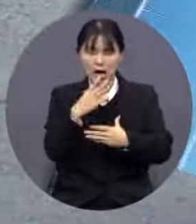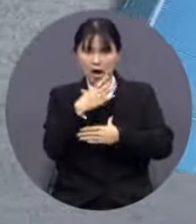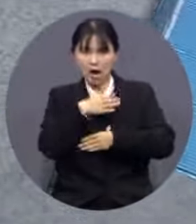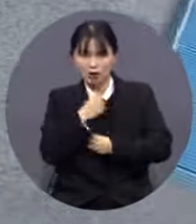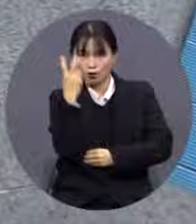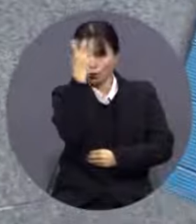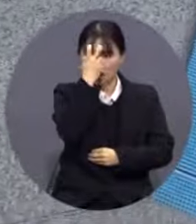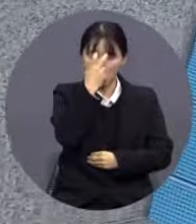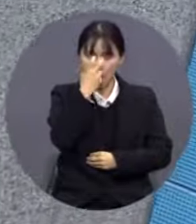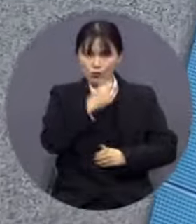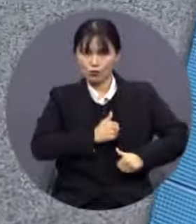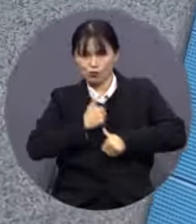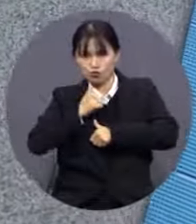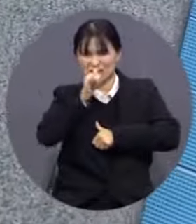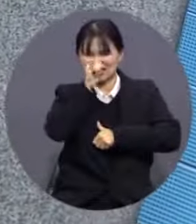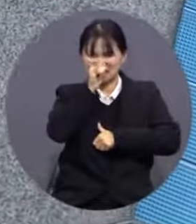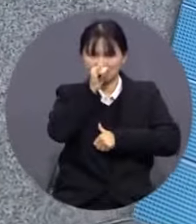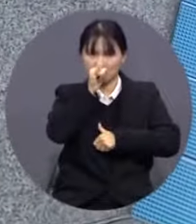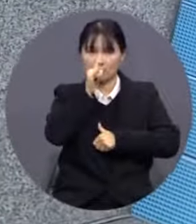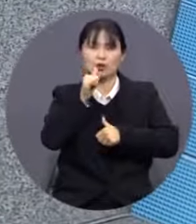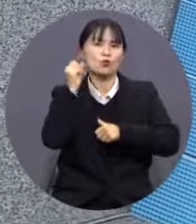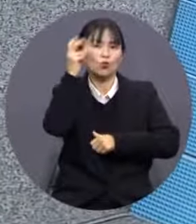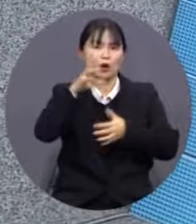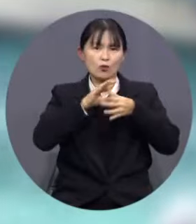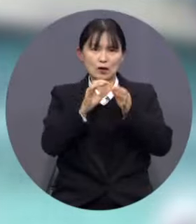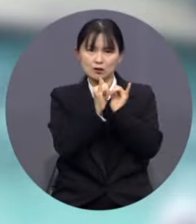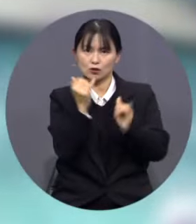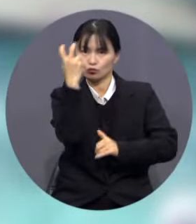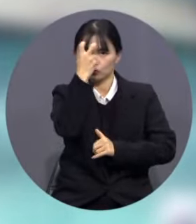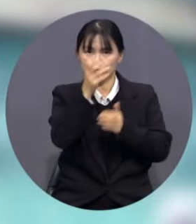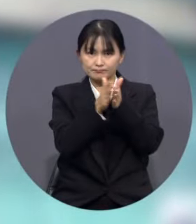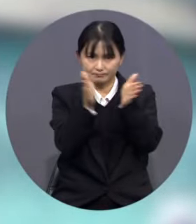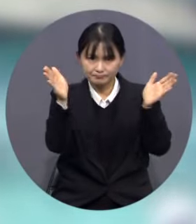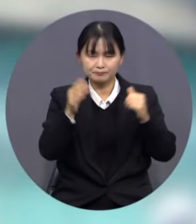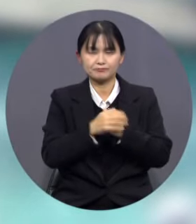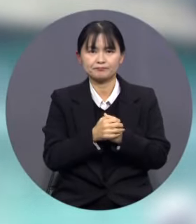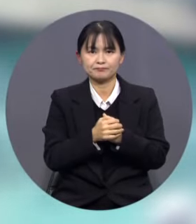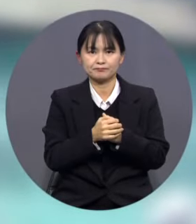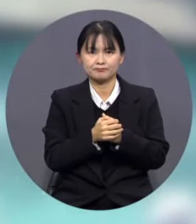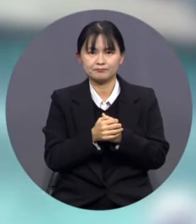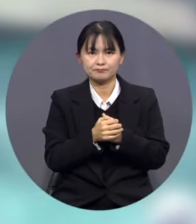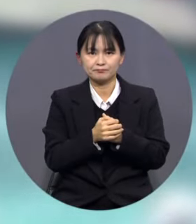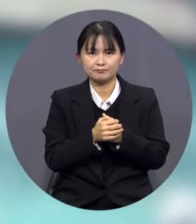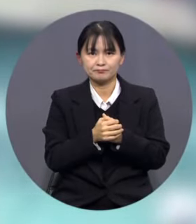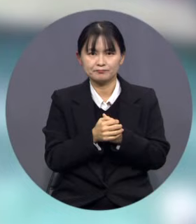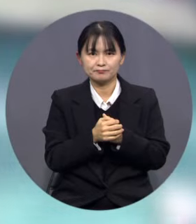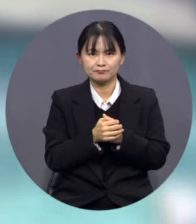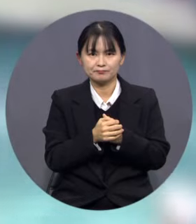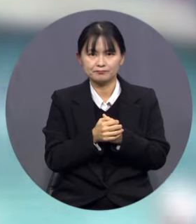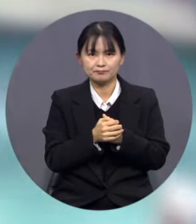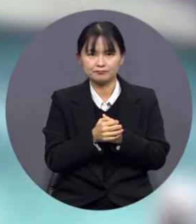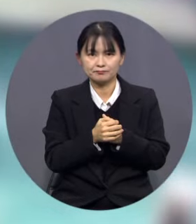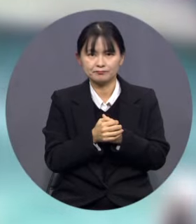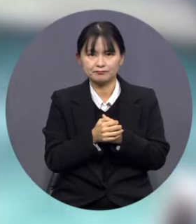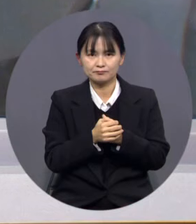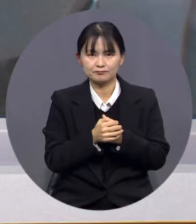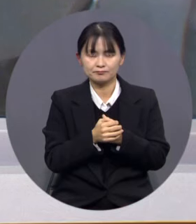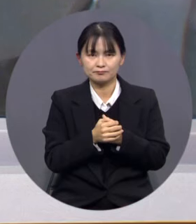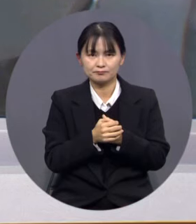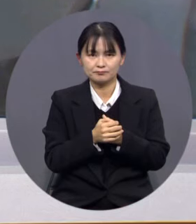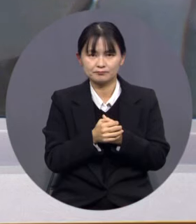소홀한 부분은 없었는지 호텔 관계자 등을 상대로 수사에 착수했습니다. MBC 뉴스 이따금입니다.